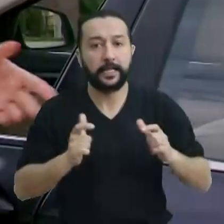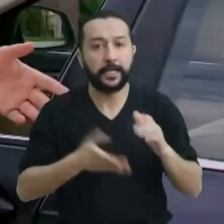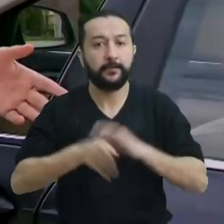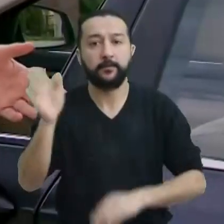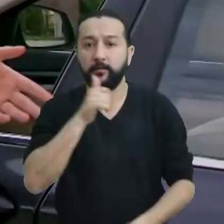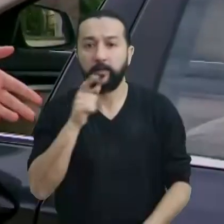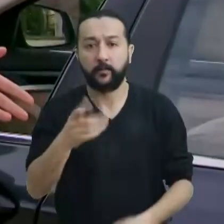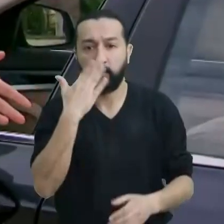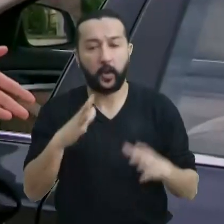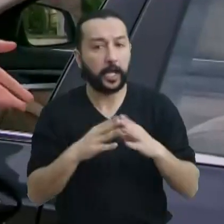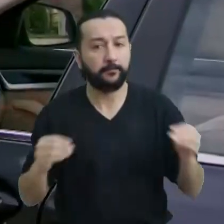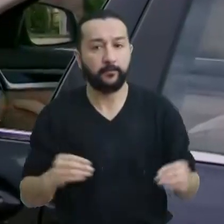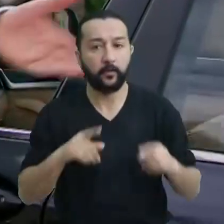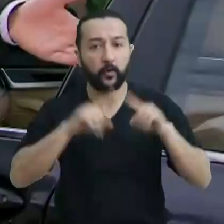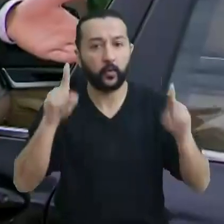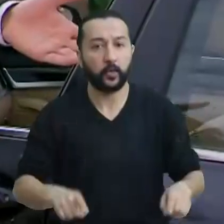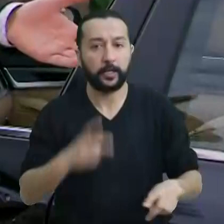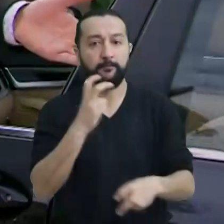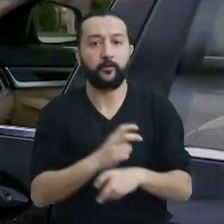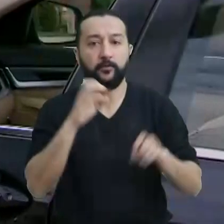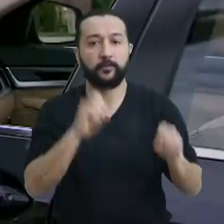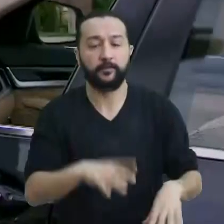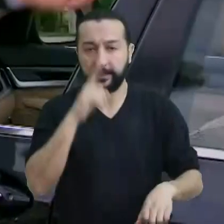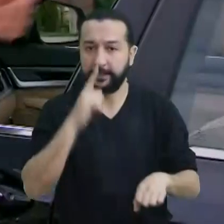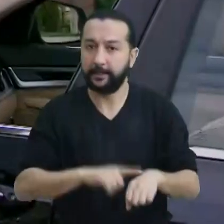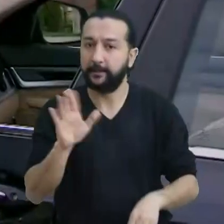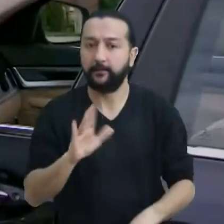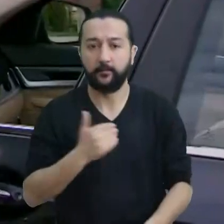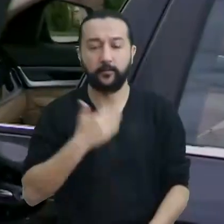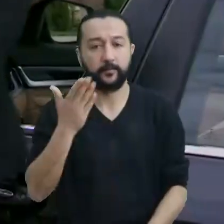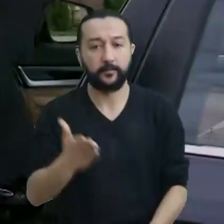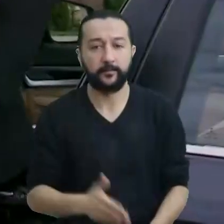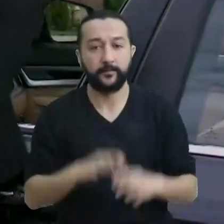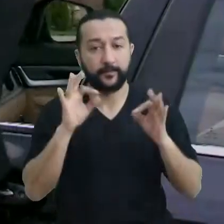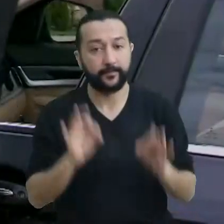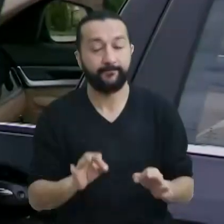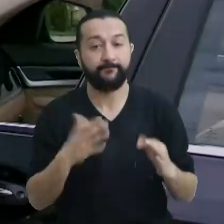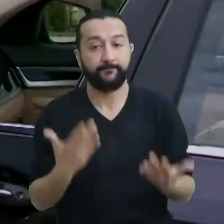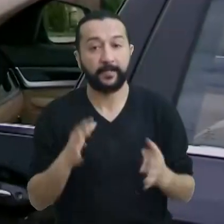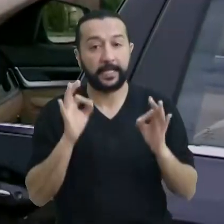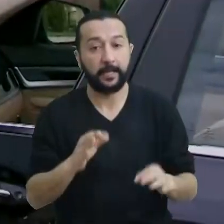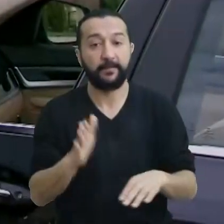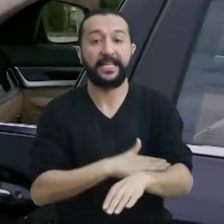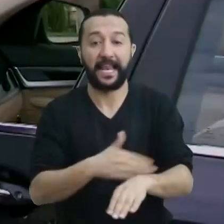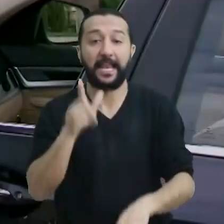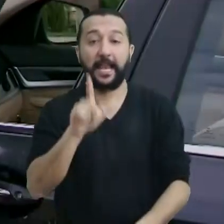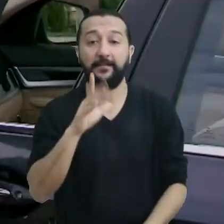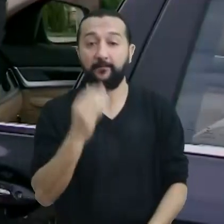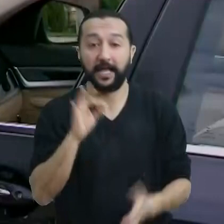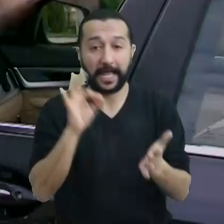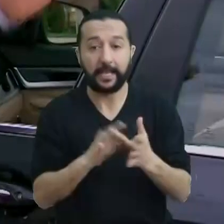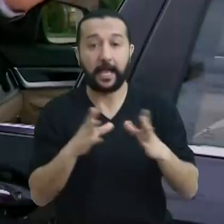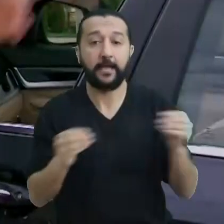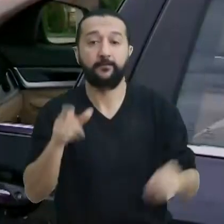gitmiş bu adam ya? Ortada yok. Dükkanı da boş bırakmış. İnanamıyorum ya. Tam da yalakalığına ihtiyacım olduğu